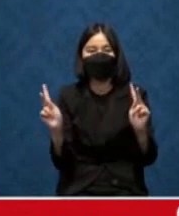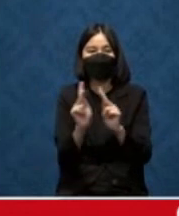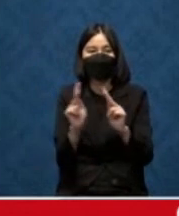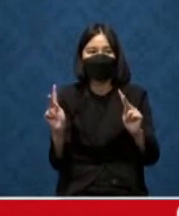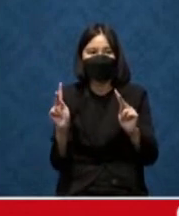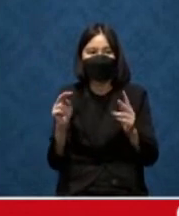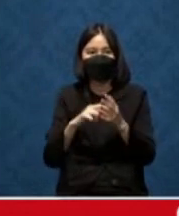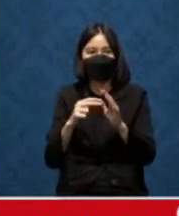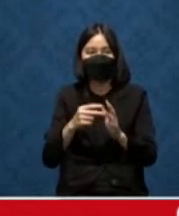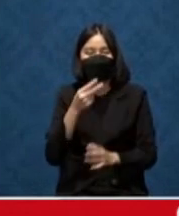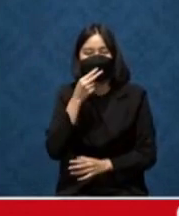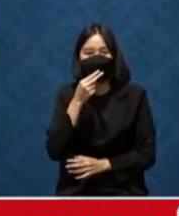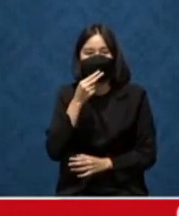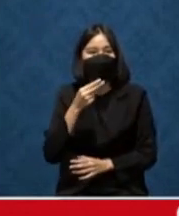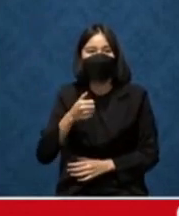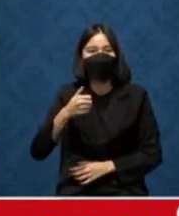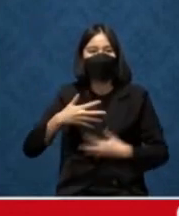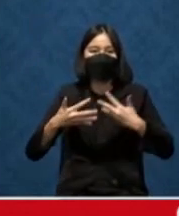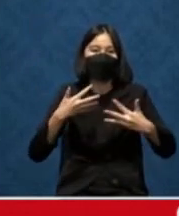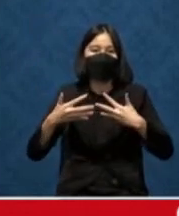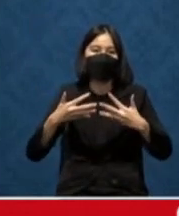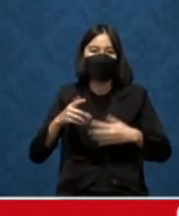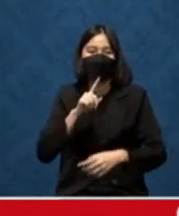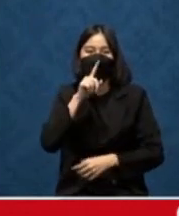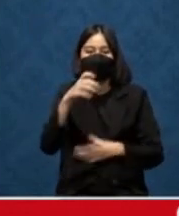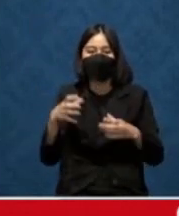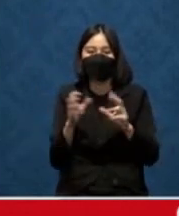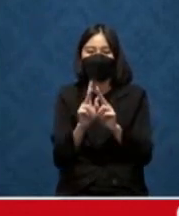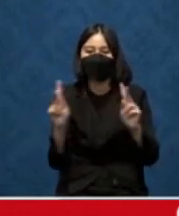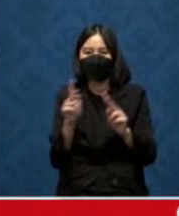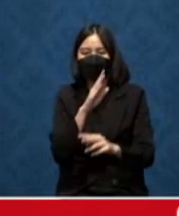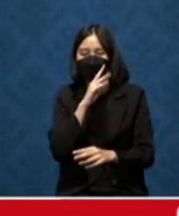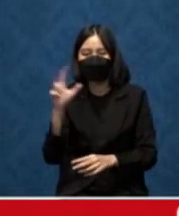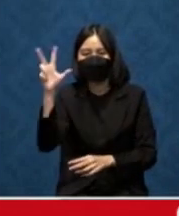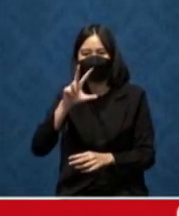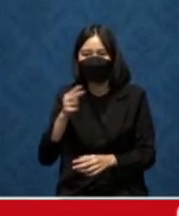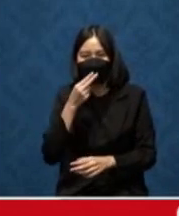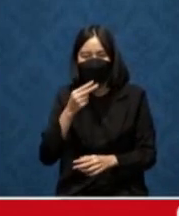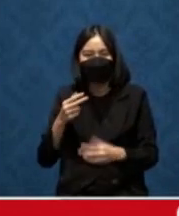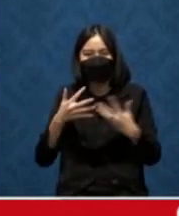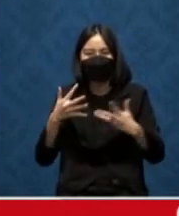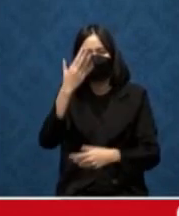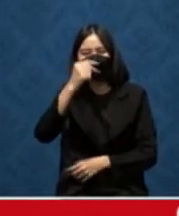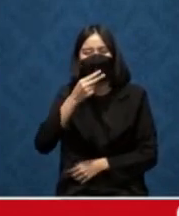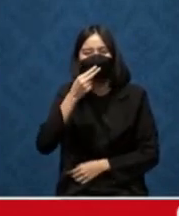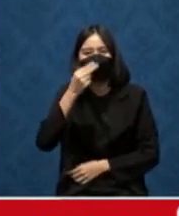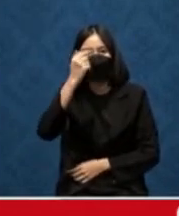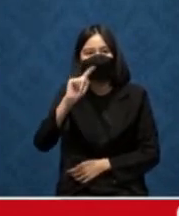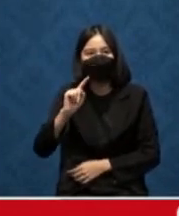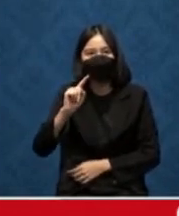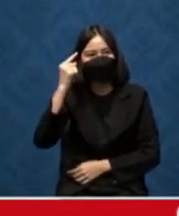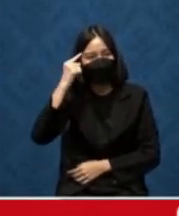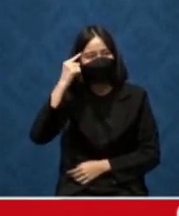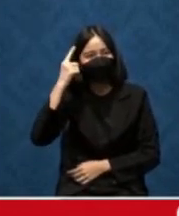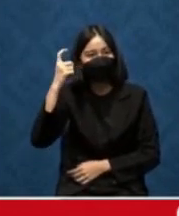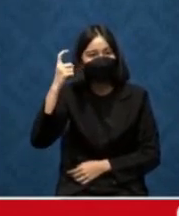สูบแล้ไม่เป็อะไรแต่ทฉันเคยถามในกรยาการว่าถ้าสูบไม่เป็อะไรแลวทำไมต้องสูบสูบแล้วถาดสติ